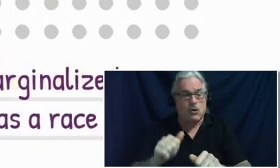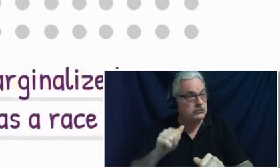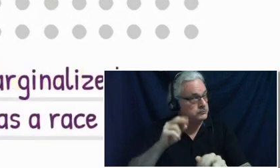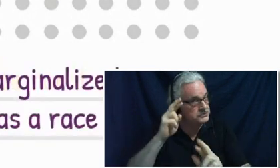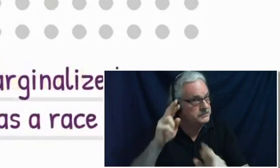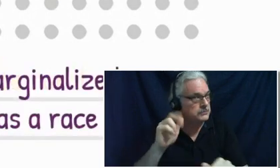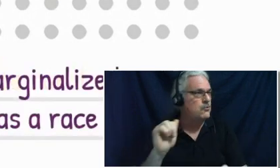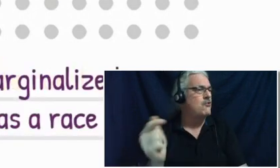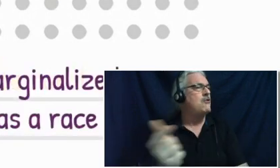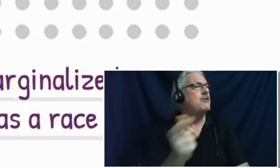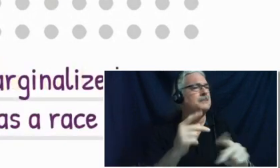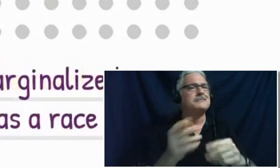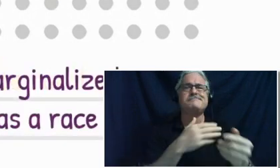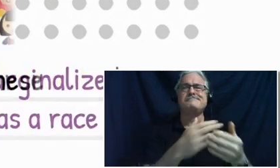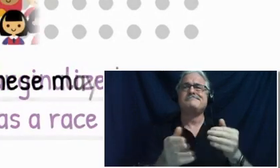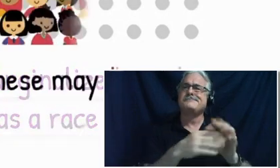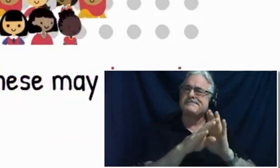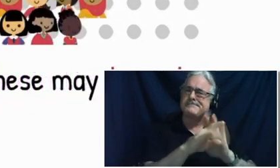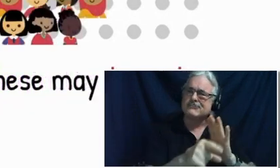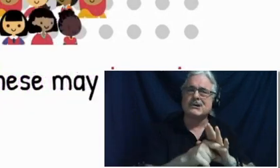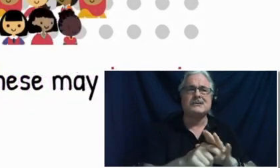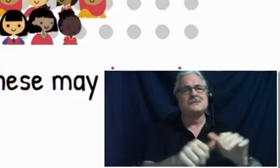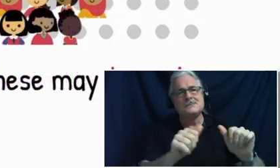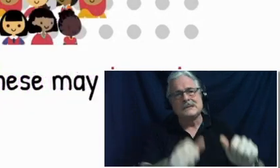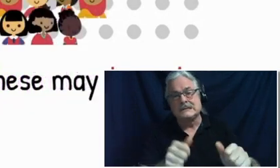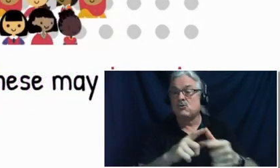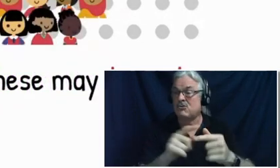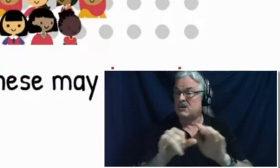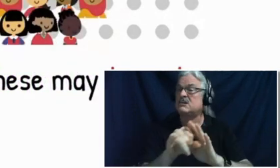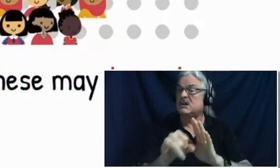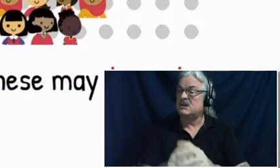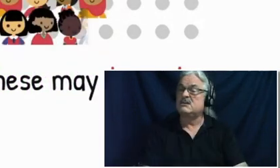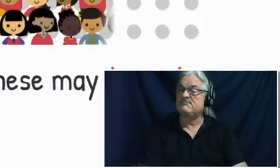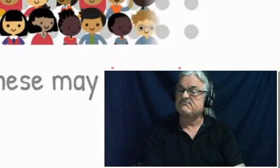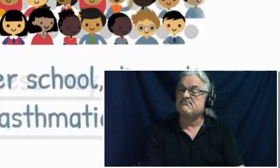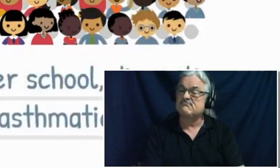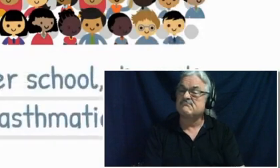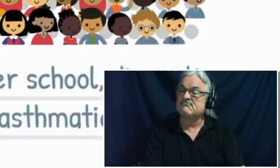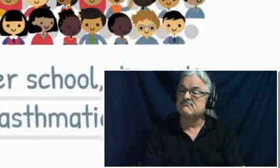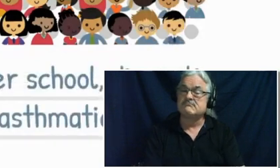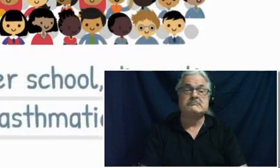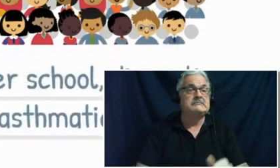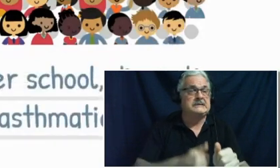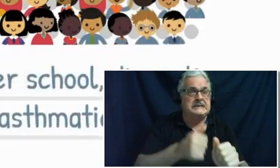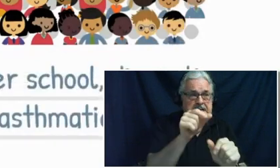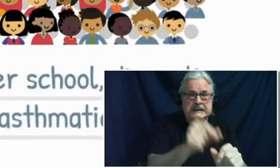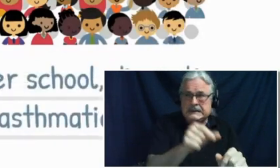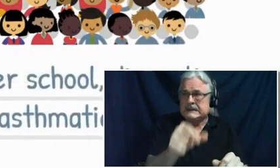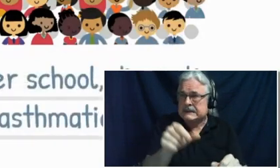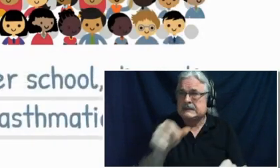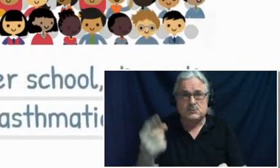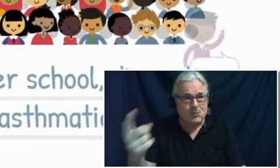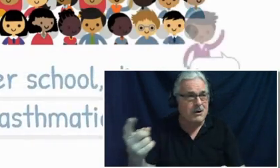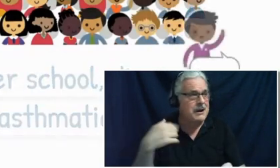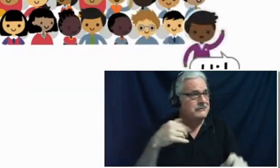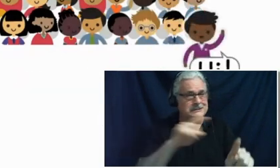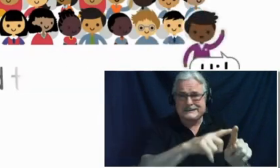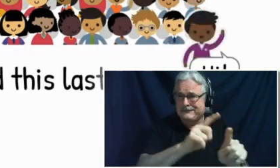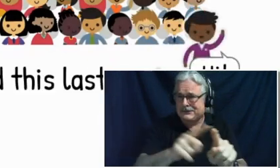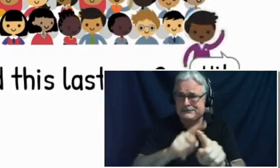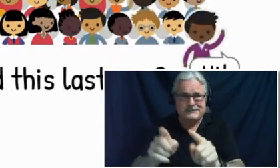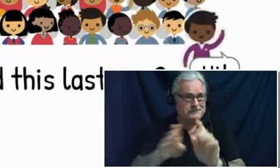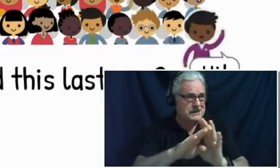respectée, quels que soient ses antécédents, contexte, aptitudes ou identité, car chacun d'entre nous a des différences